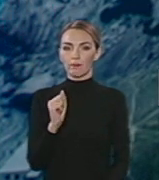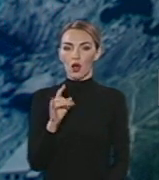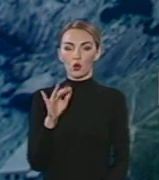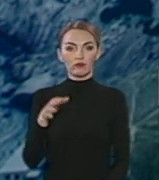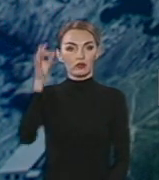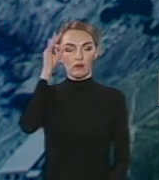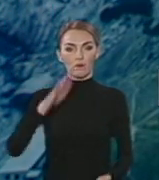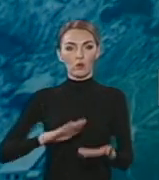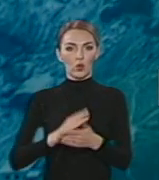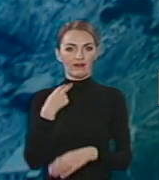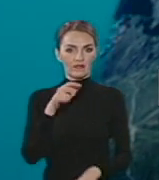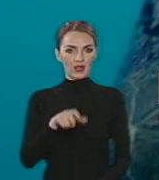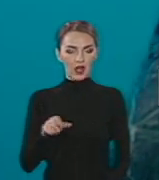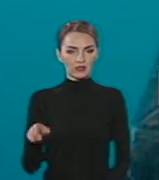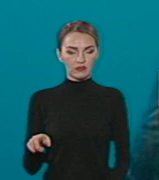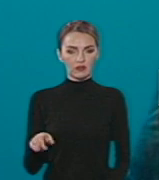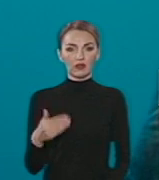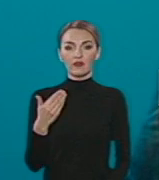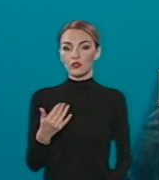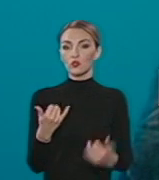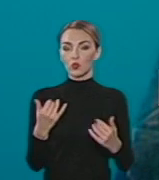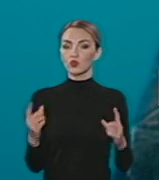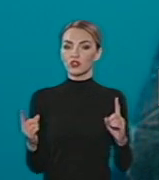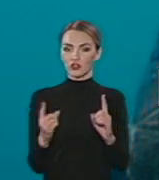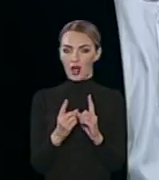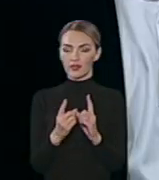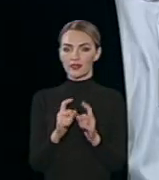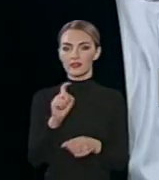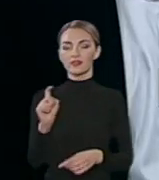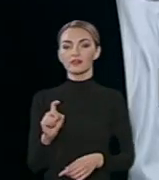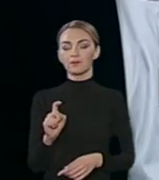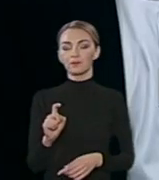про політв'язнів. І ви сьогодні зустрічалися з